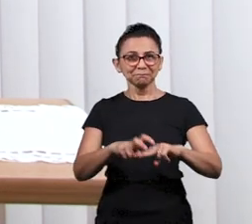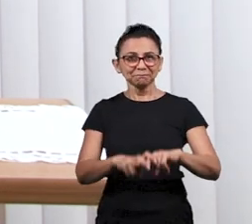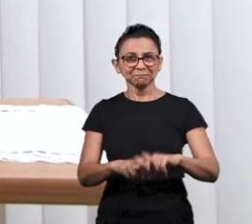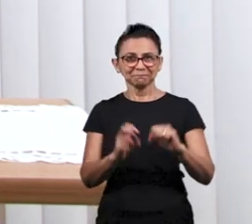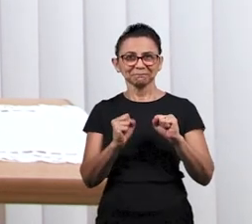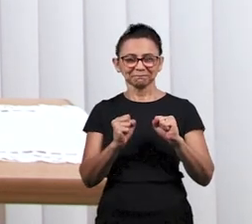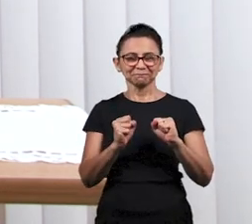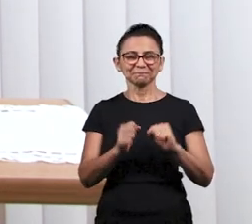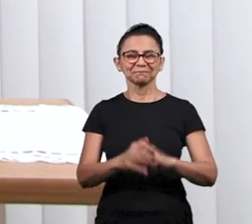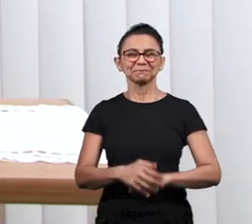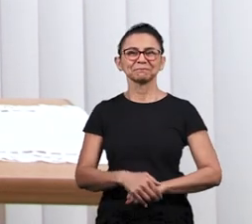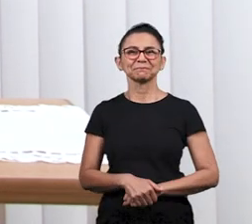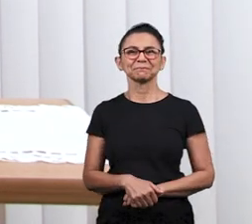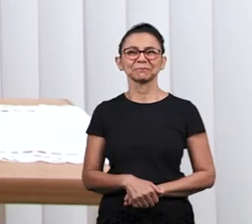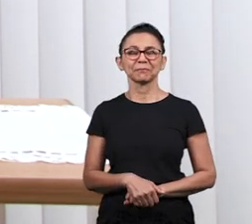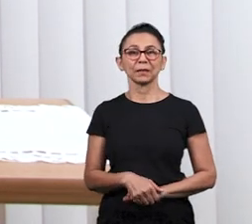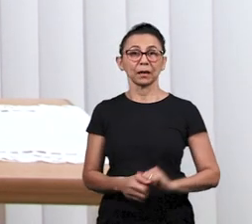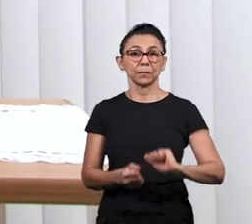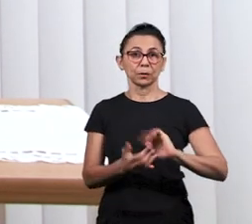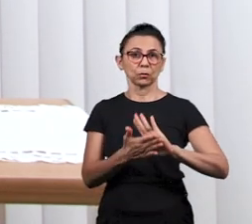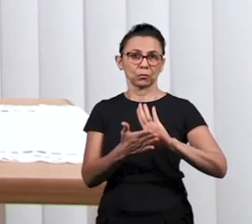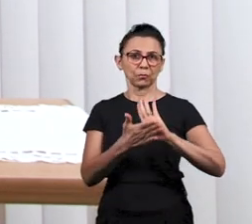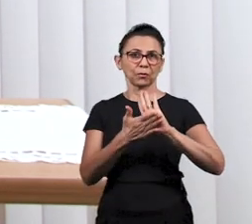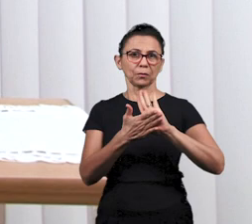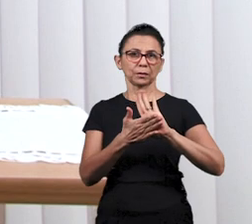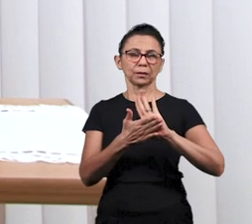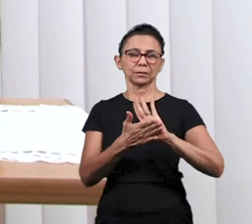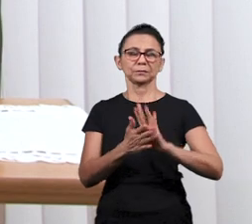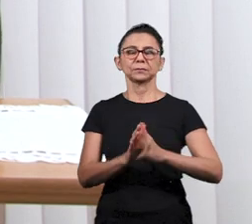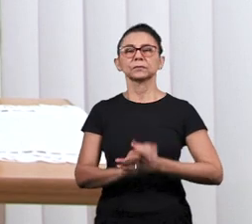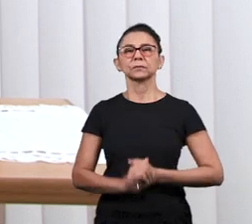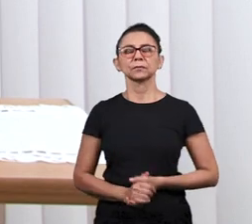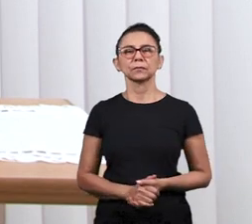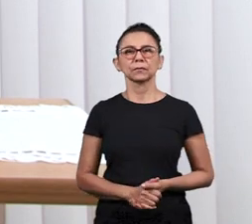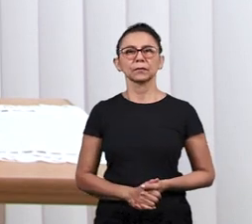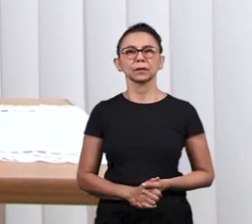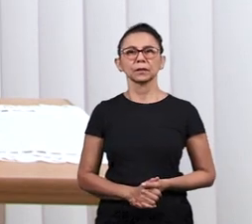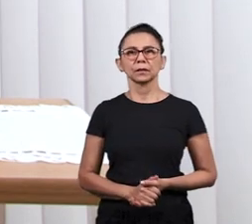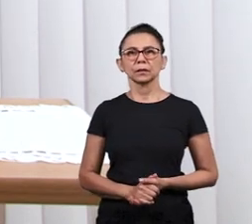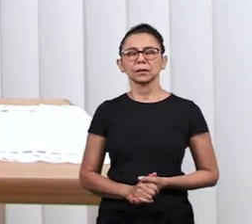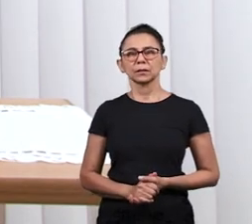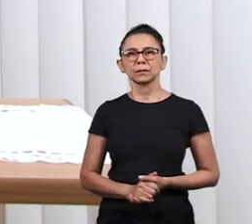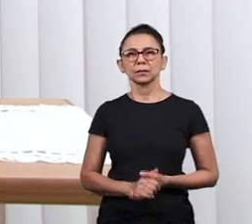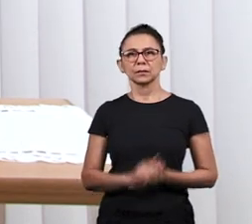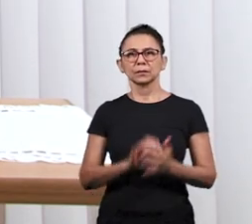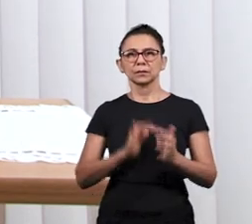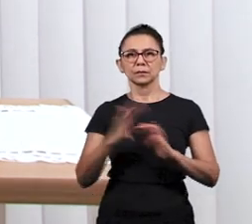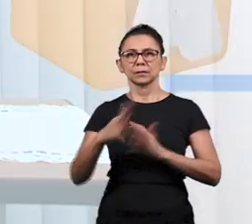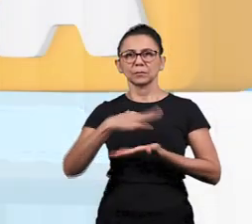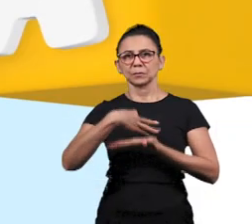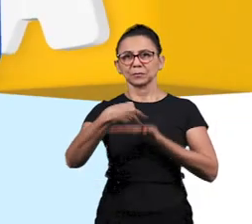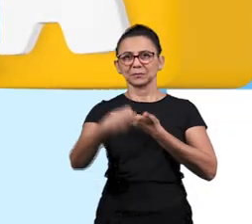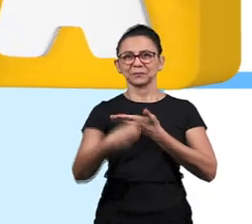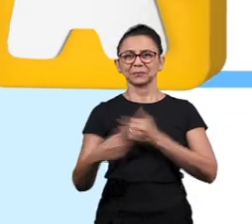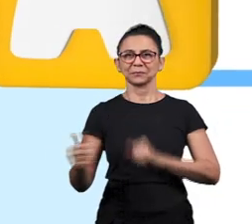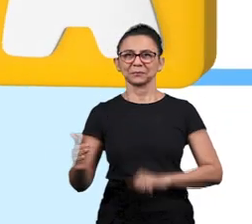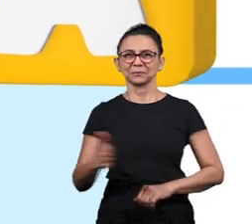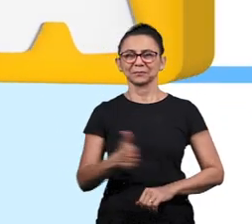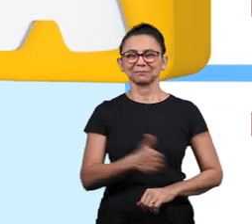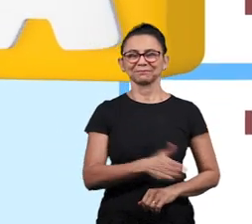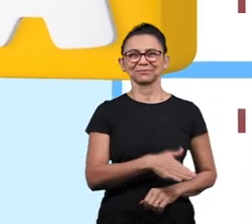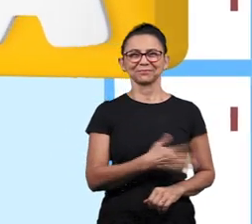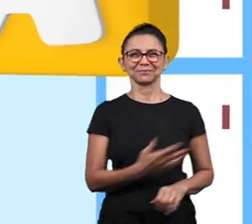Присаживайтесь. Мы будем сейчас прославлять Господа псалмом во славу имени